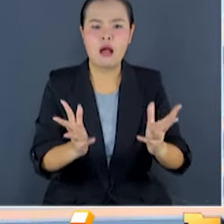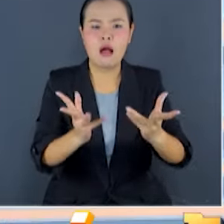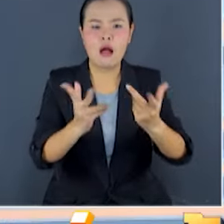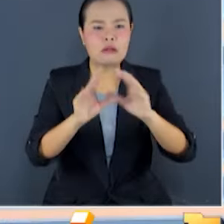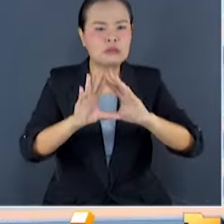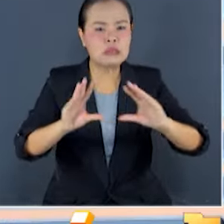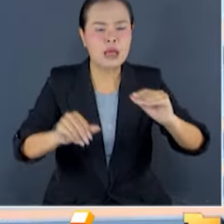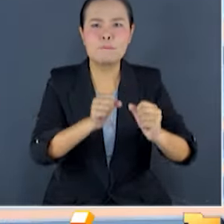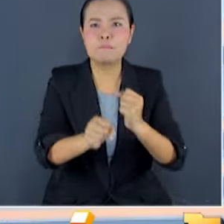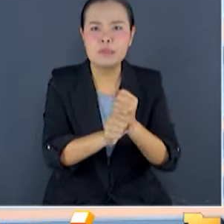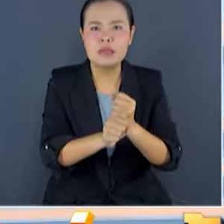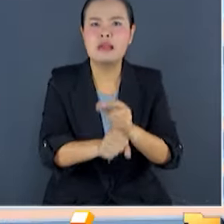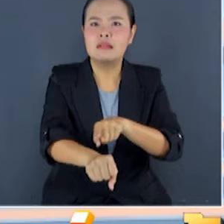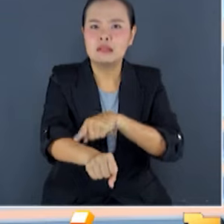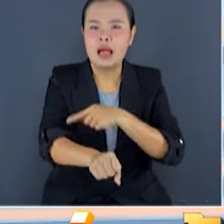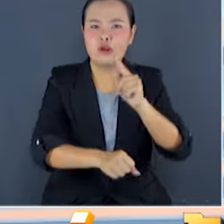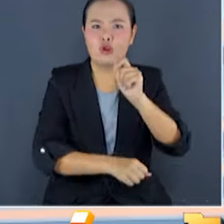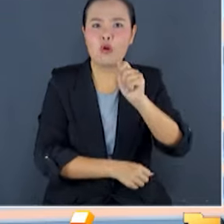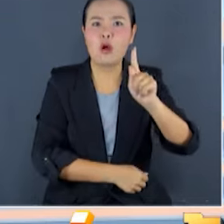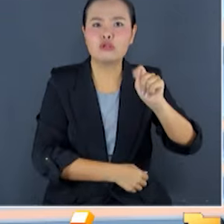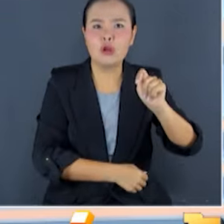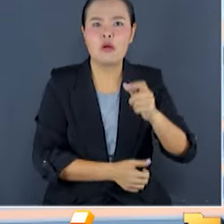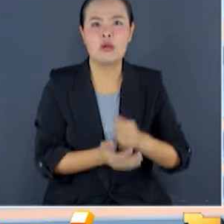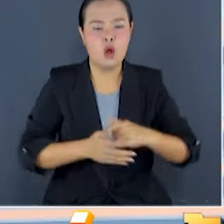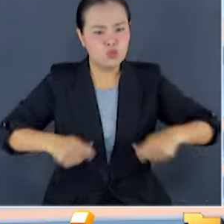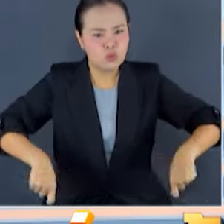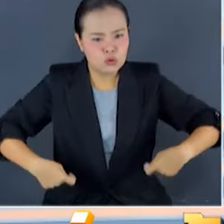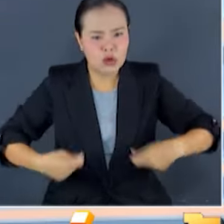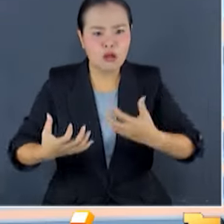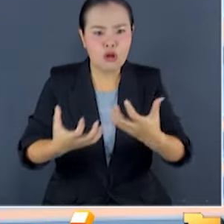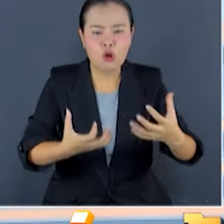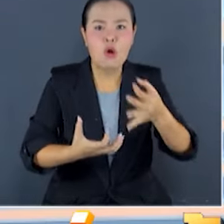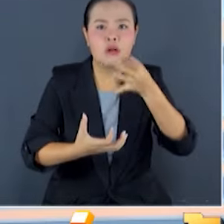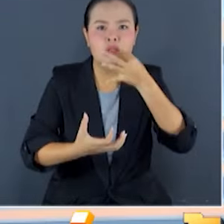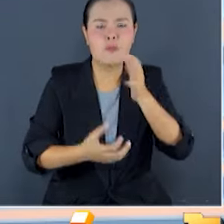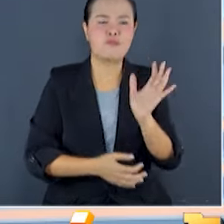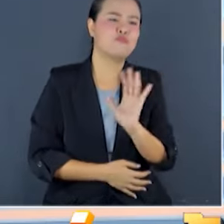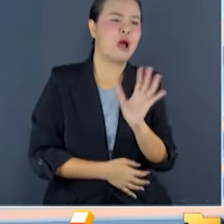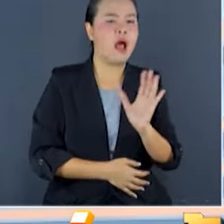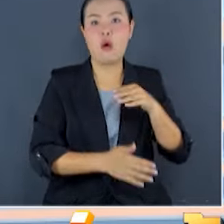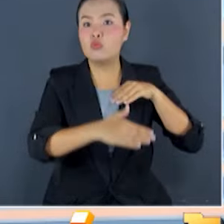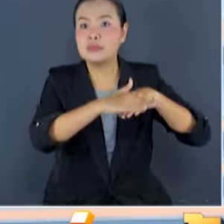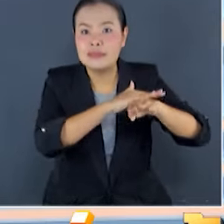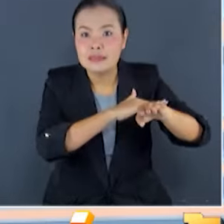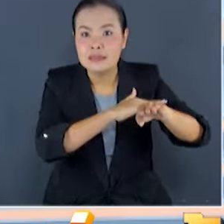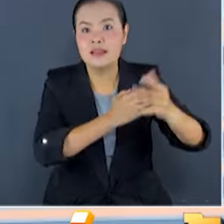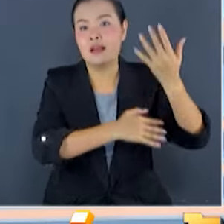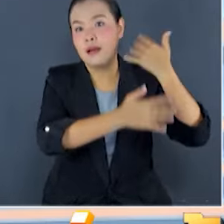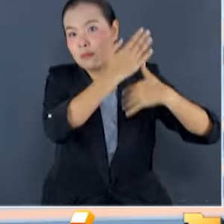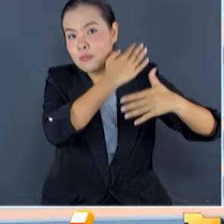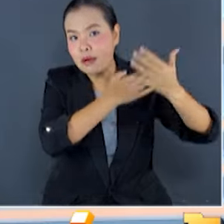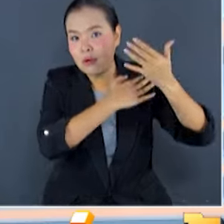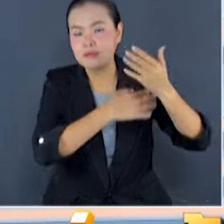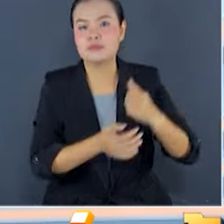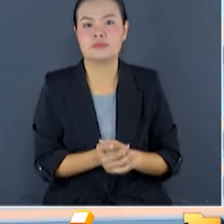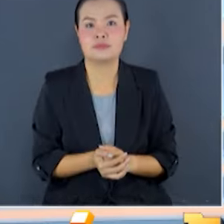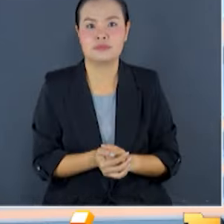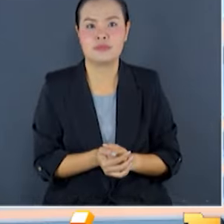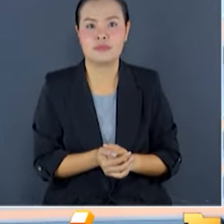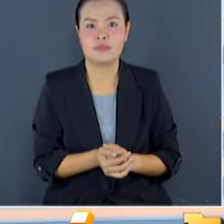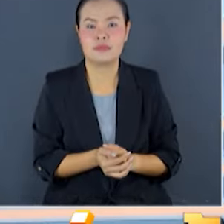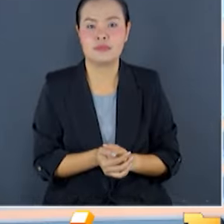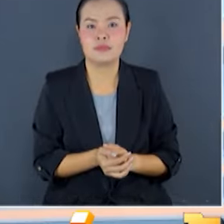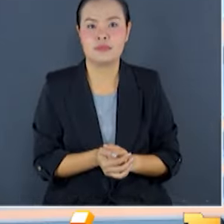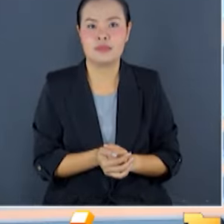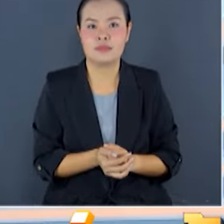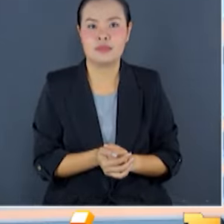ดต่ออบต.เนี่ยเขาจะช่วยหาวีลแชร์หาอุปกรณ์ทำกิน ค ุณก็ไม่เอาคุณก็หนีและประวัติที่ผ่านมาเคยมีการทำร้